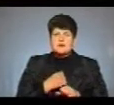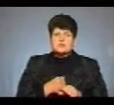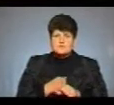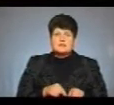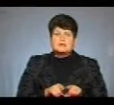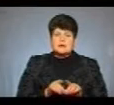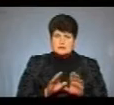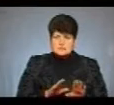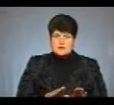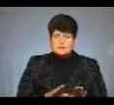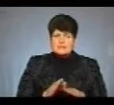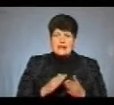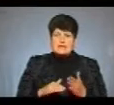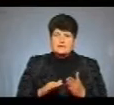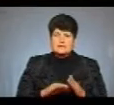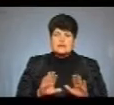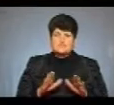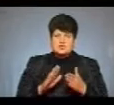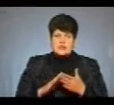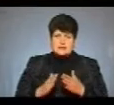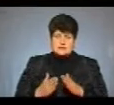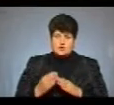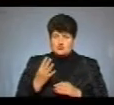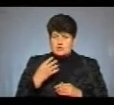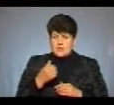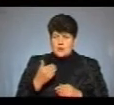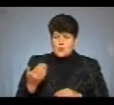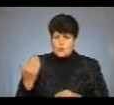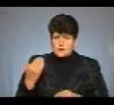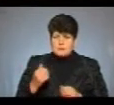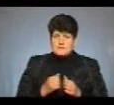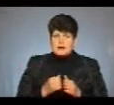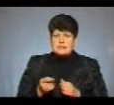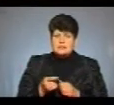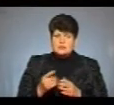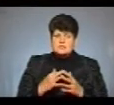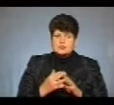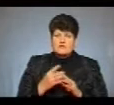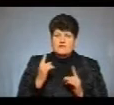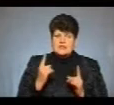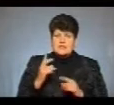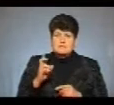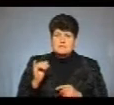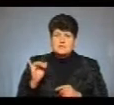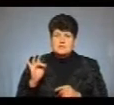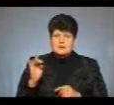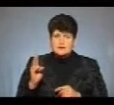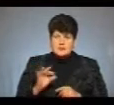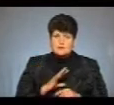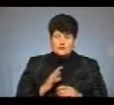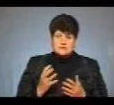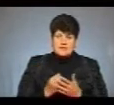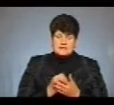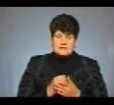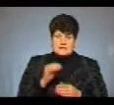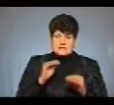так само на ліквідації надзвичайної ситуації 4 роки. Поблизу Тернополя, село Великі Бірки, було виявлено склад